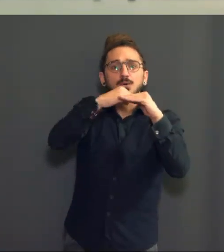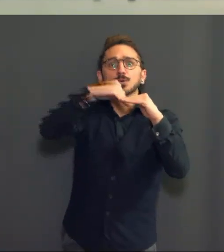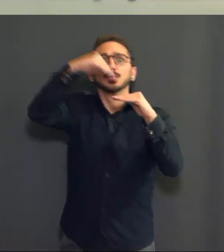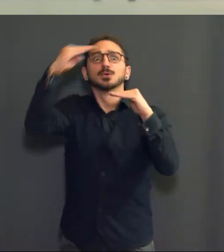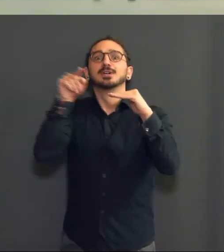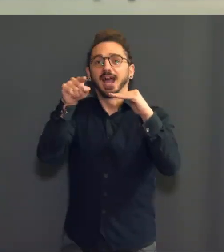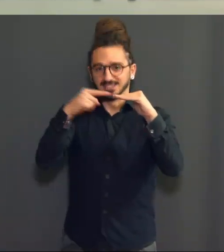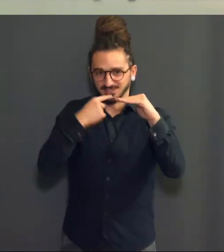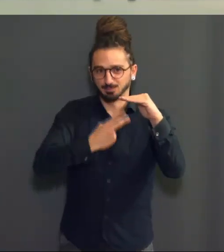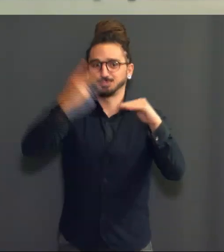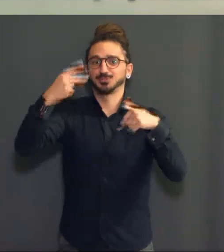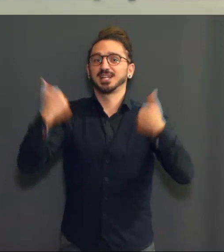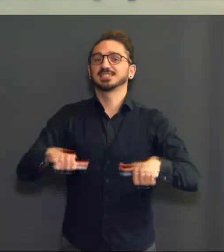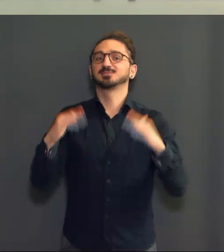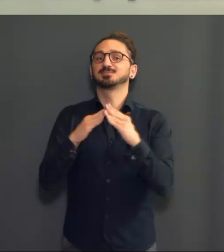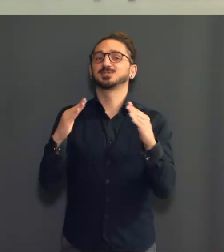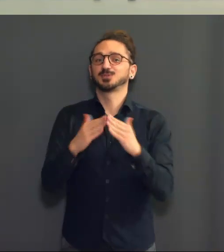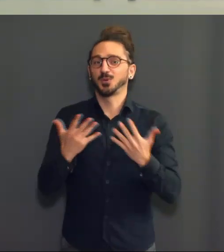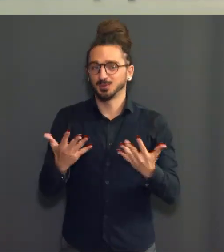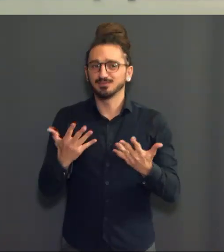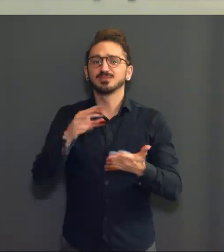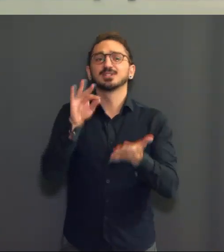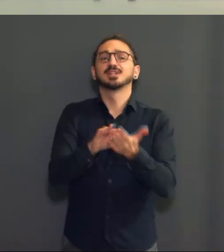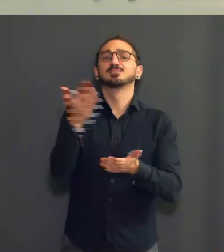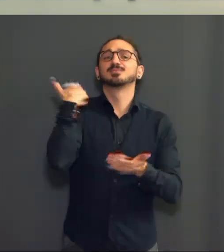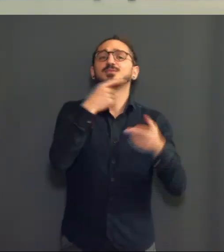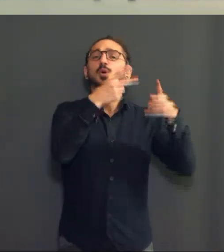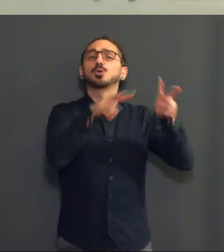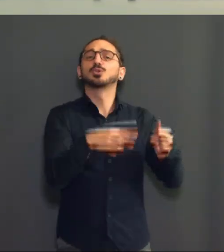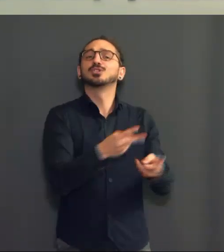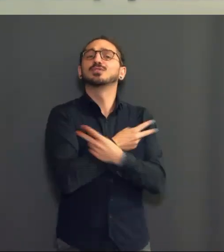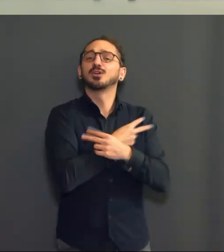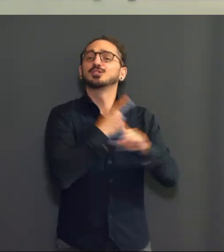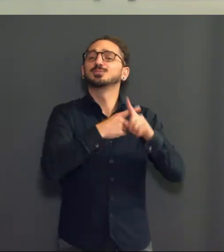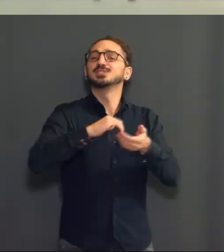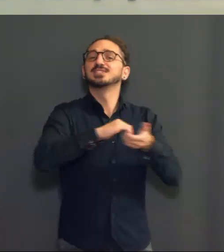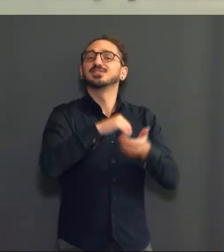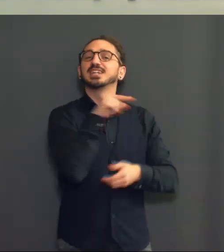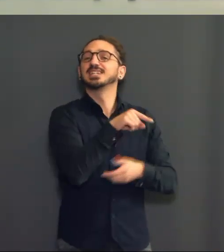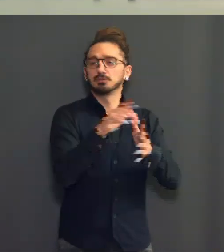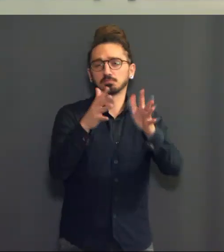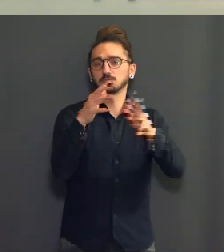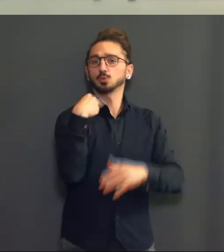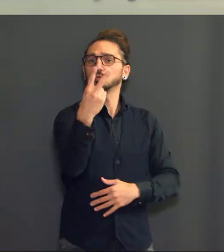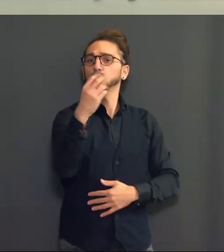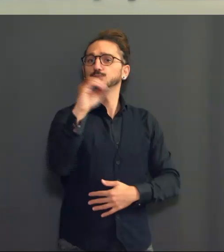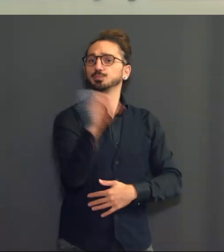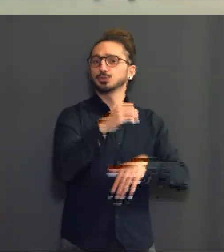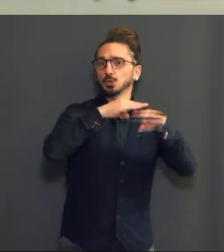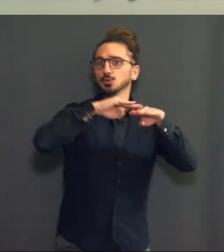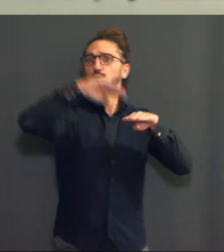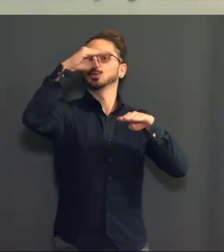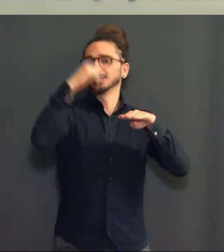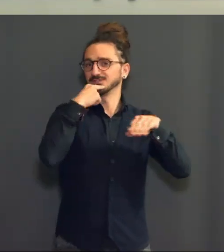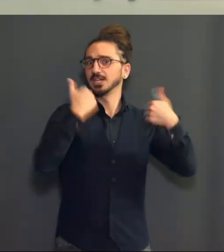niveau, qui tourne autour des 12% de plus que la normale du pré-Covid, avec des pics où nous restions plus chez